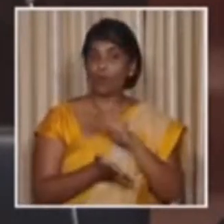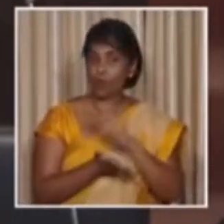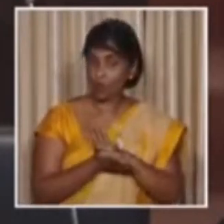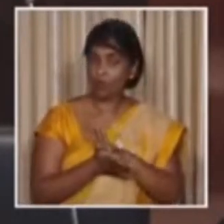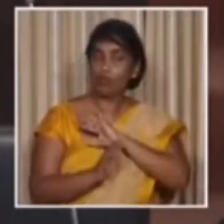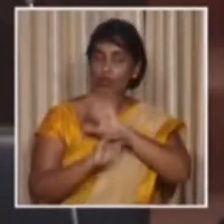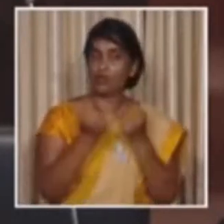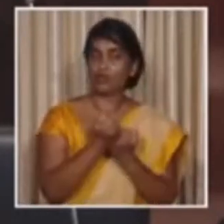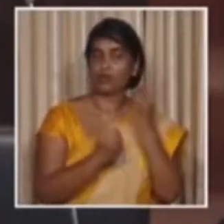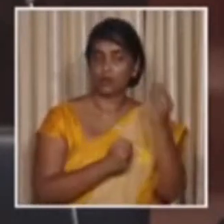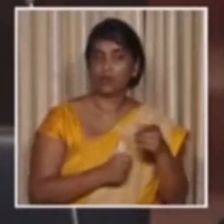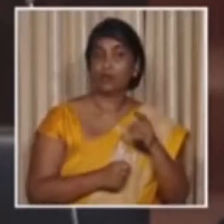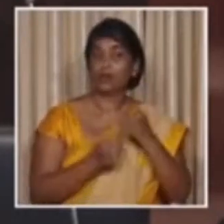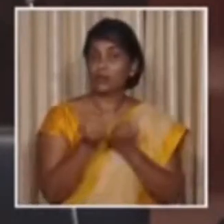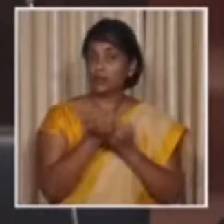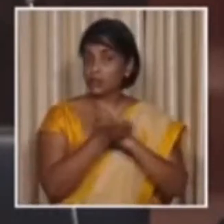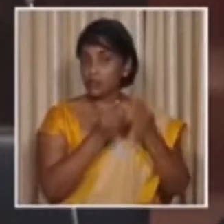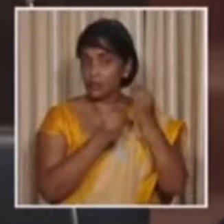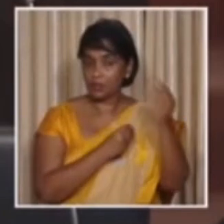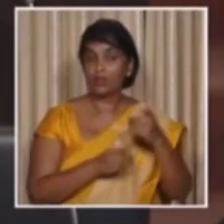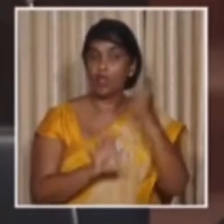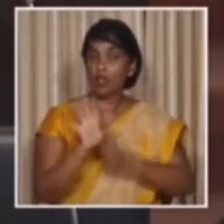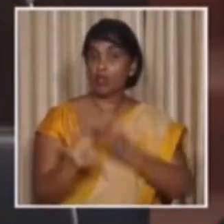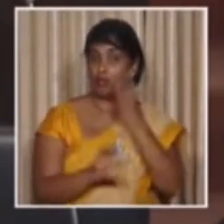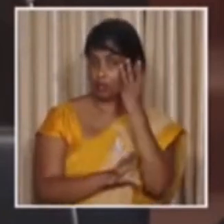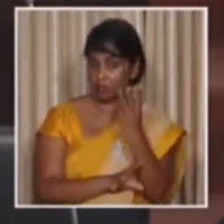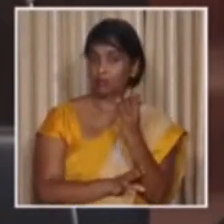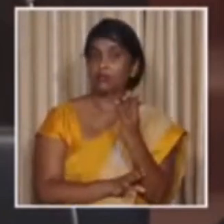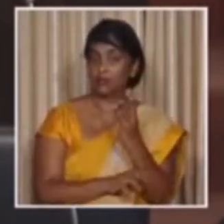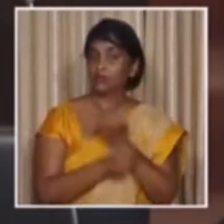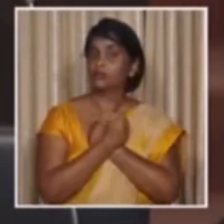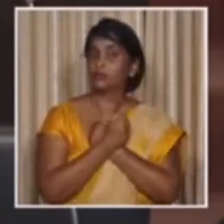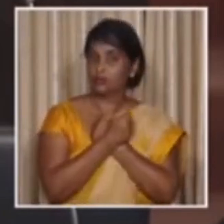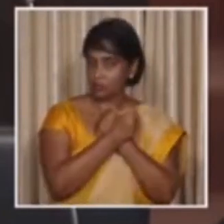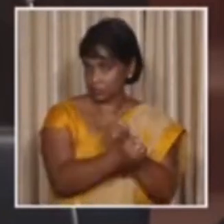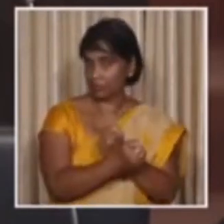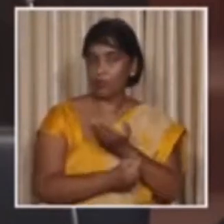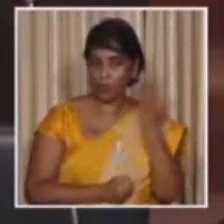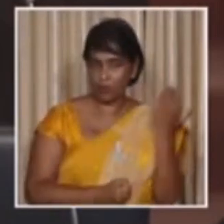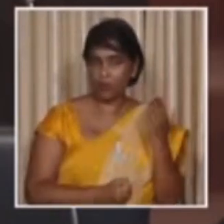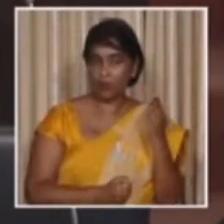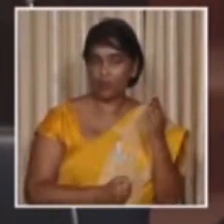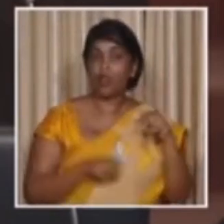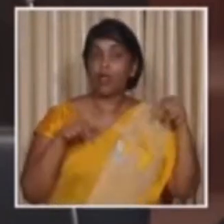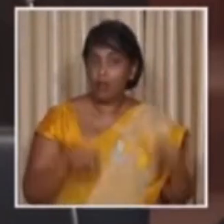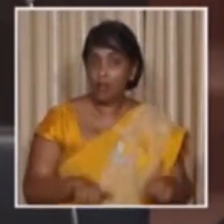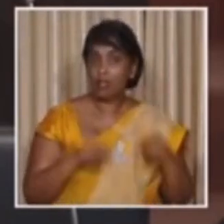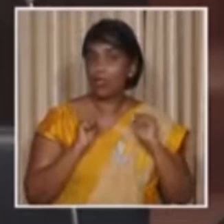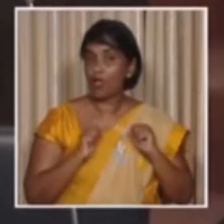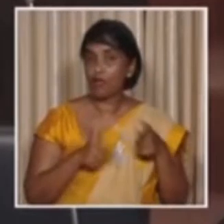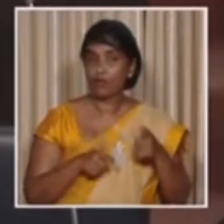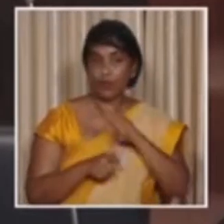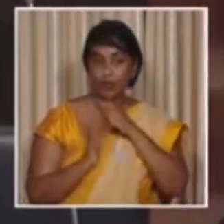මුද්‍රලාධිපති සහයෝගය දෙන්න ඕන සහයෝගය දුන්නේ නැත්නම් අවුරුදු 3ක සිරදඩුවක් දඩුවක් දෙන්න පුළුවන් දැන් අද වෙලා තියෙන මොකක්ද දඩුවද ගරු